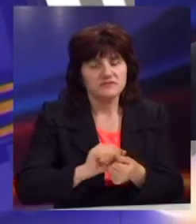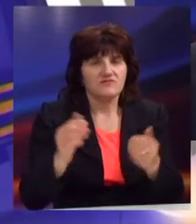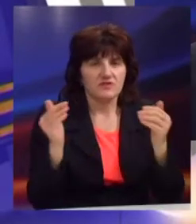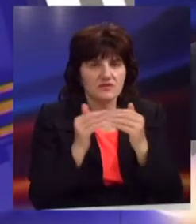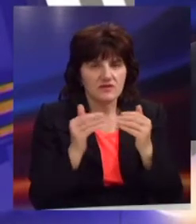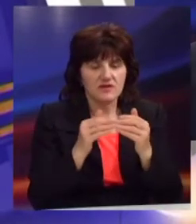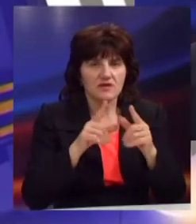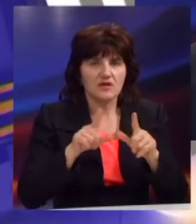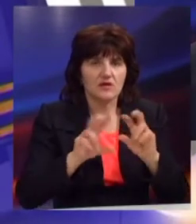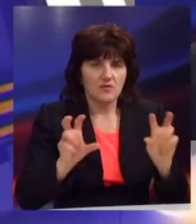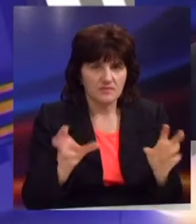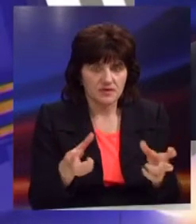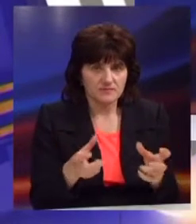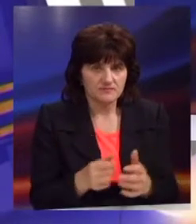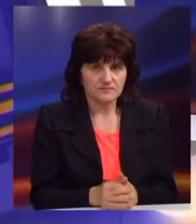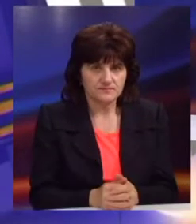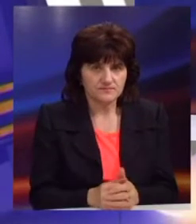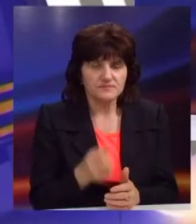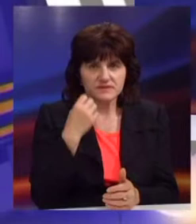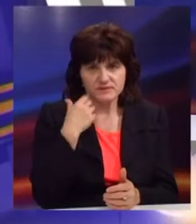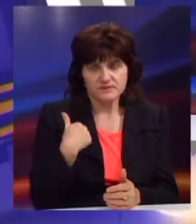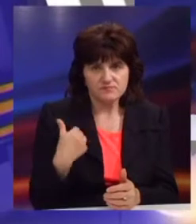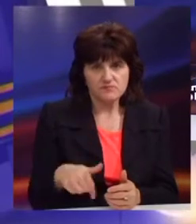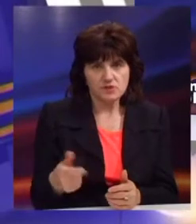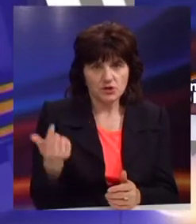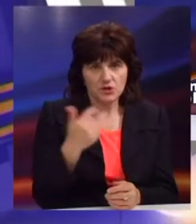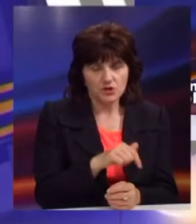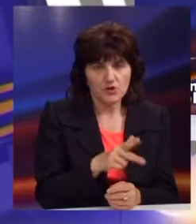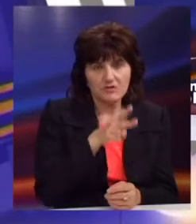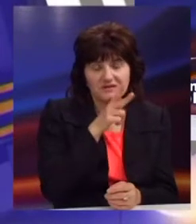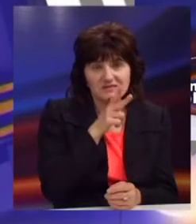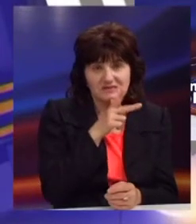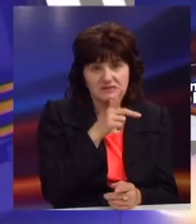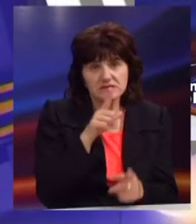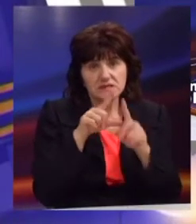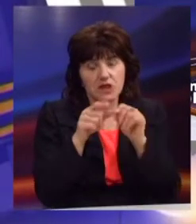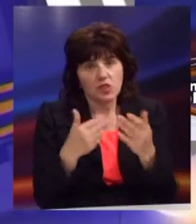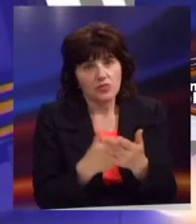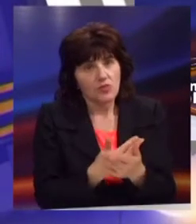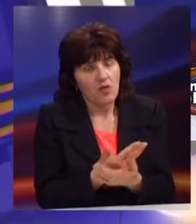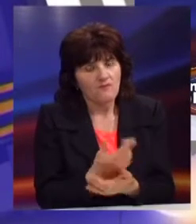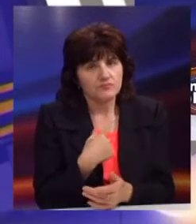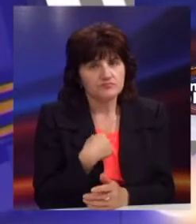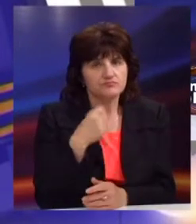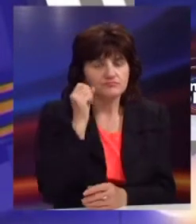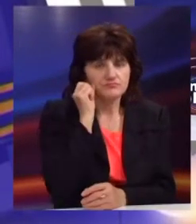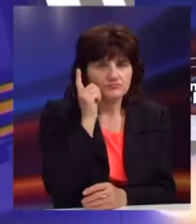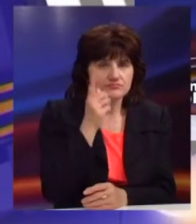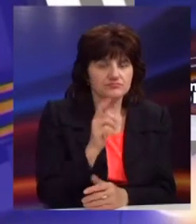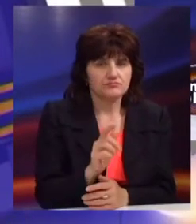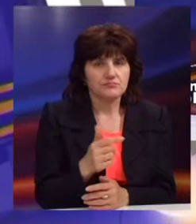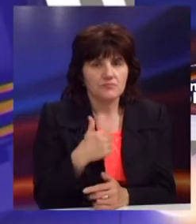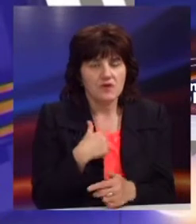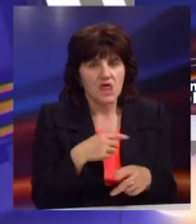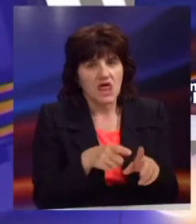medijskog, da kažemo, prostora. Čovjek, kada sam došao u sindikat da radim, U-Eko je bilo nešto novo za mene i mogu da kažem, u